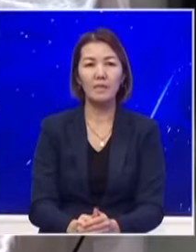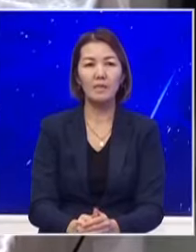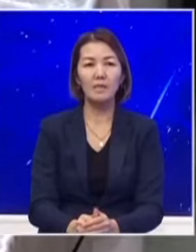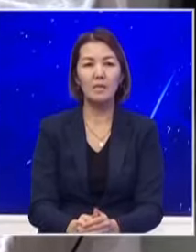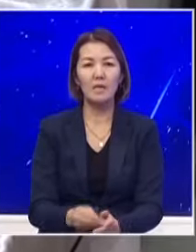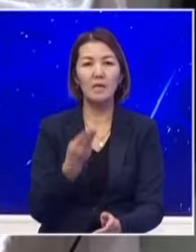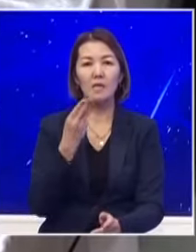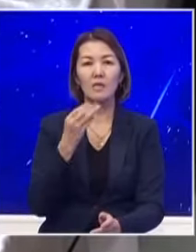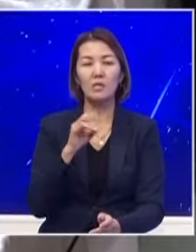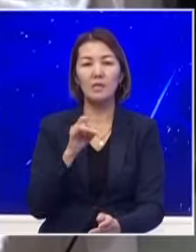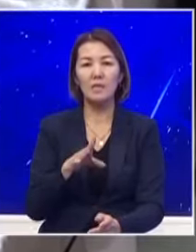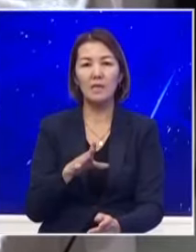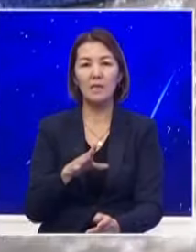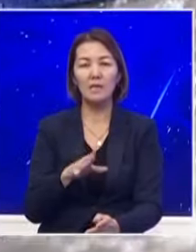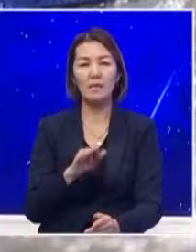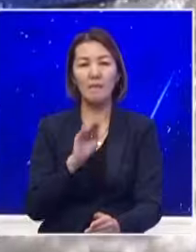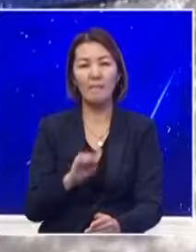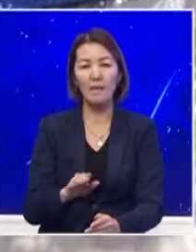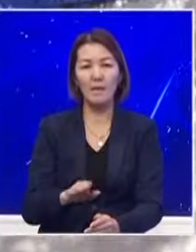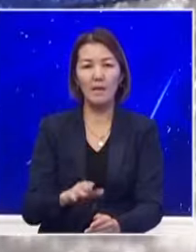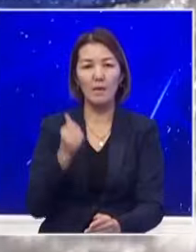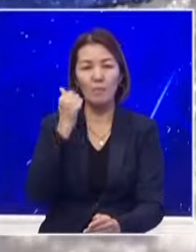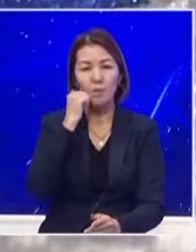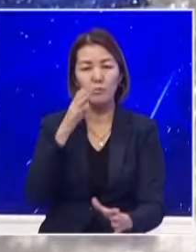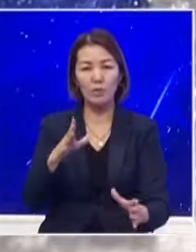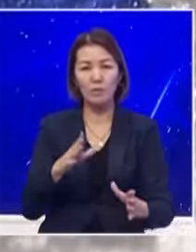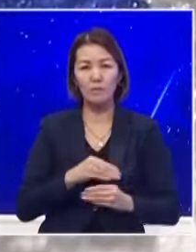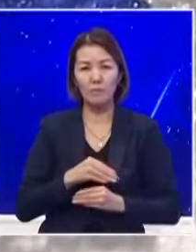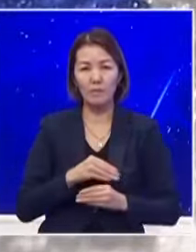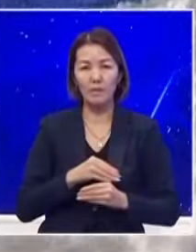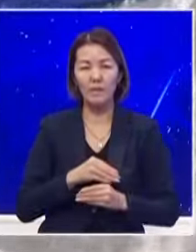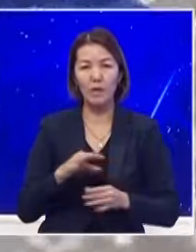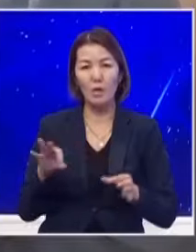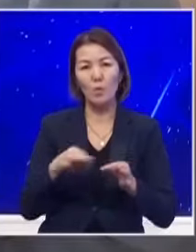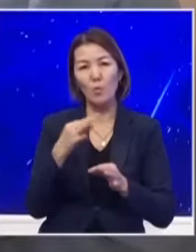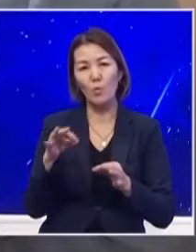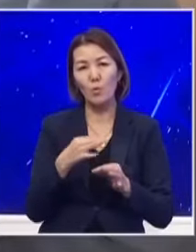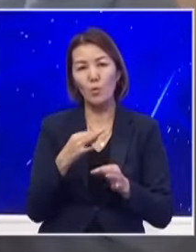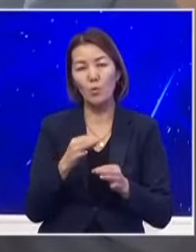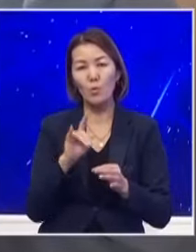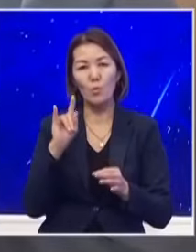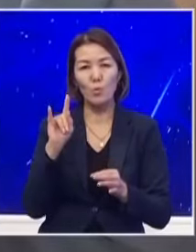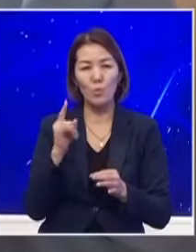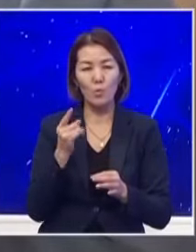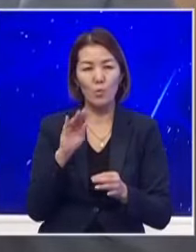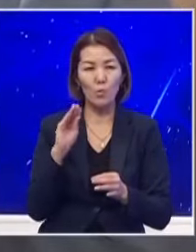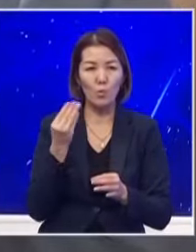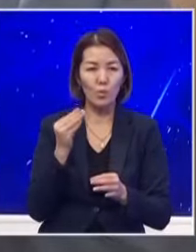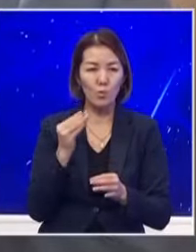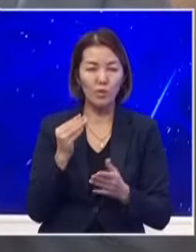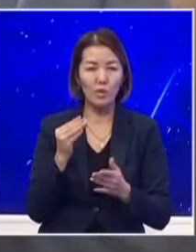Шынар Темірәлина бала күннен әжесінің қасында отырып, ойы қойып қуыршақтарға киім тіккен. 12 жасынан баста ересек адамдарға бас киім қолғап